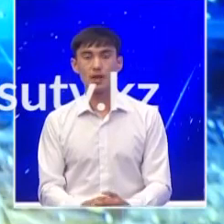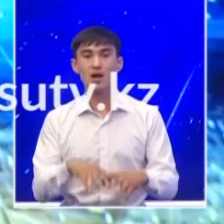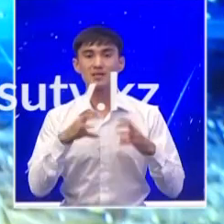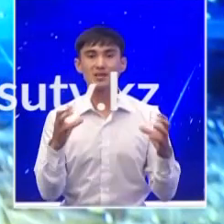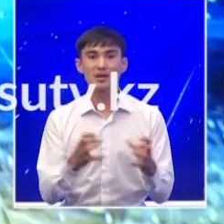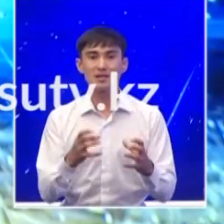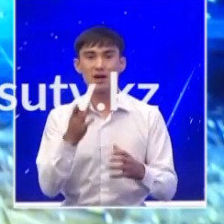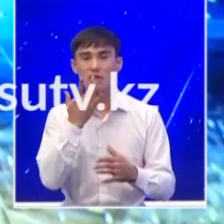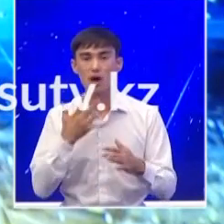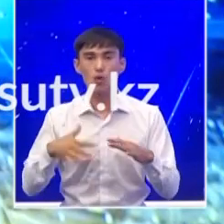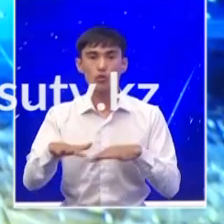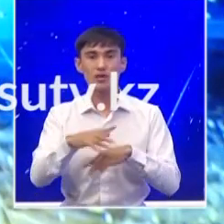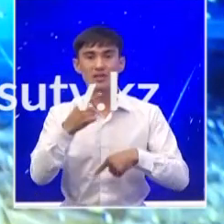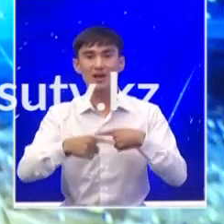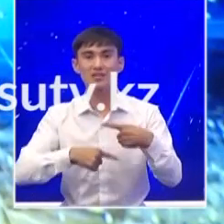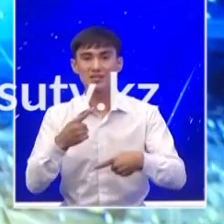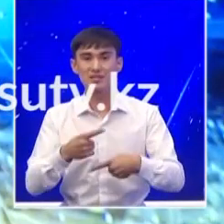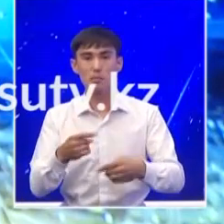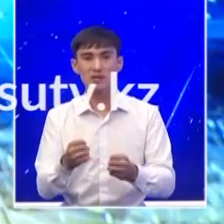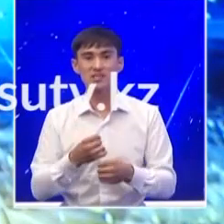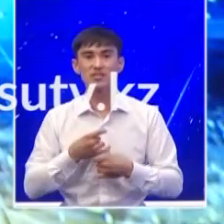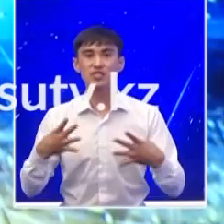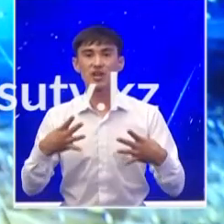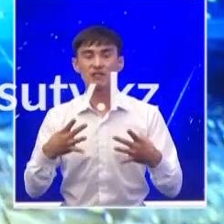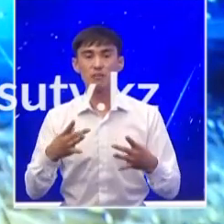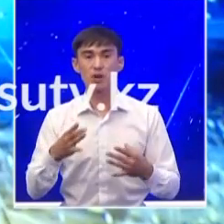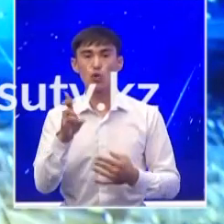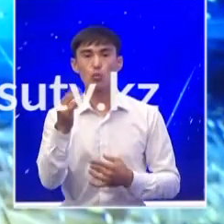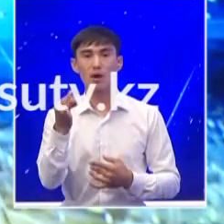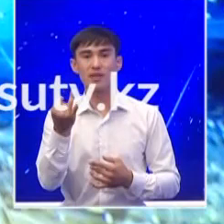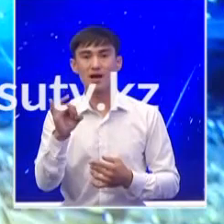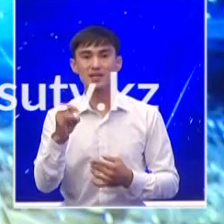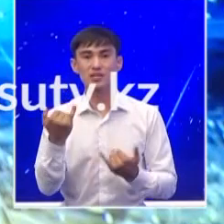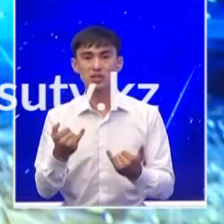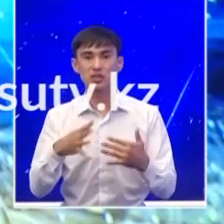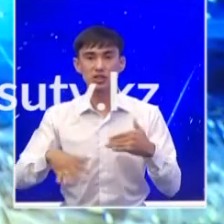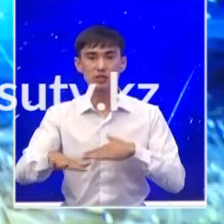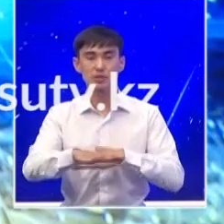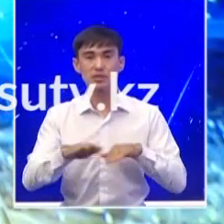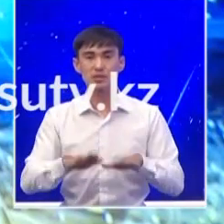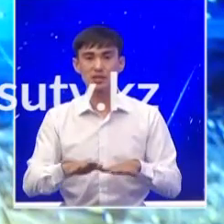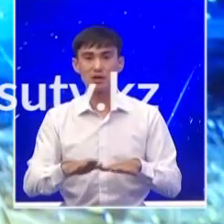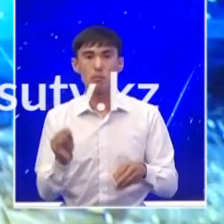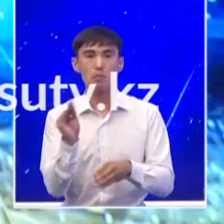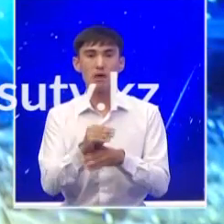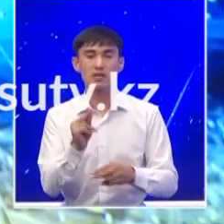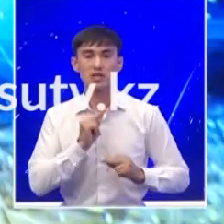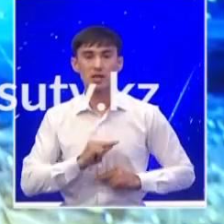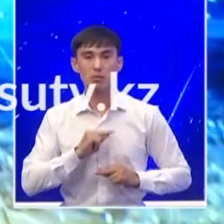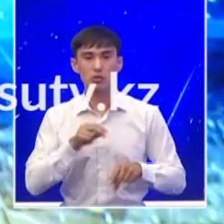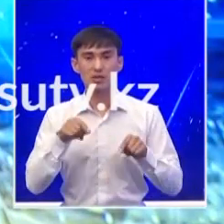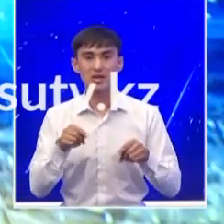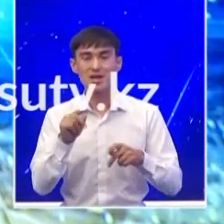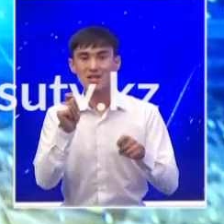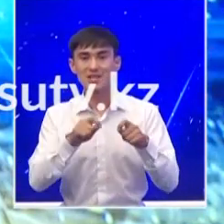Сохраняя народные традиции, в преддверии священного праздника Курбанайт у ремесленников края ЖТСУ прибавилось работы.